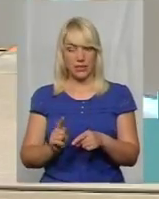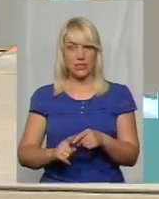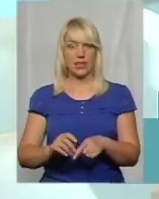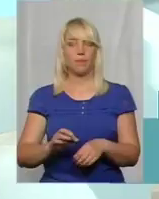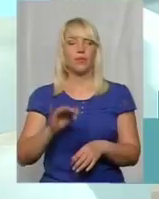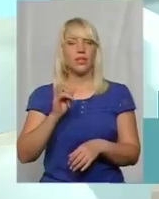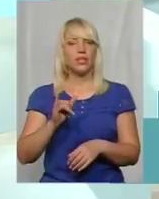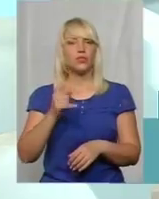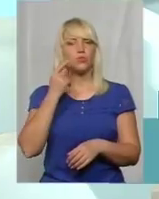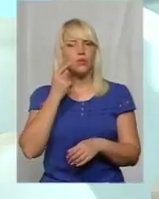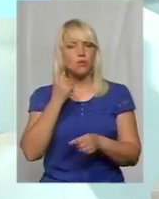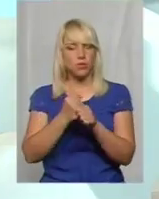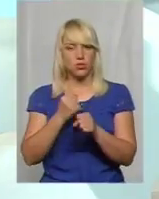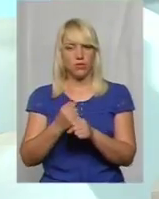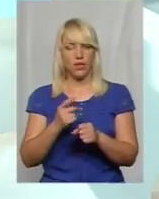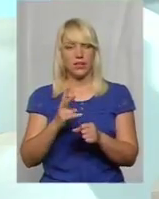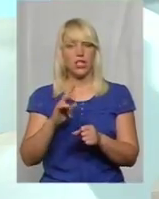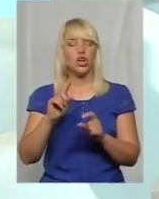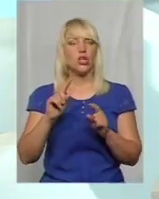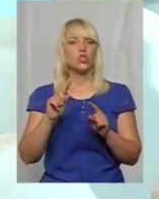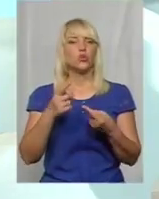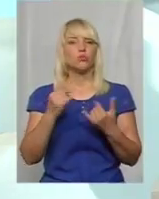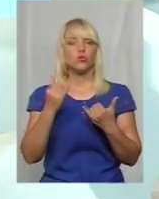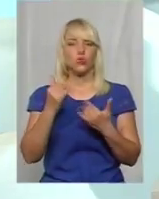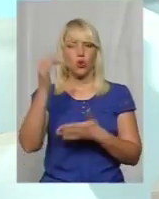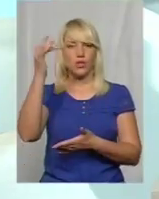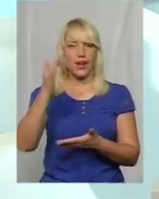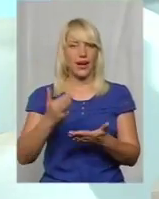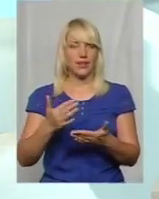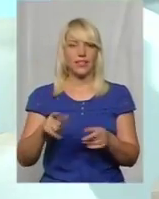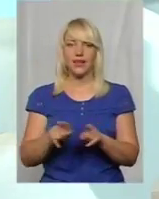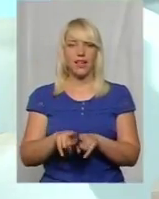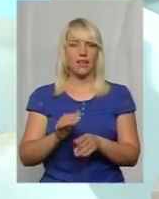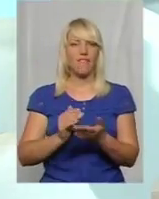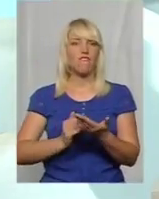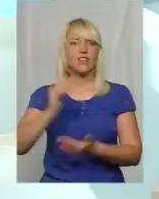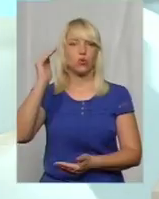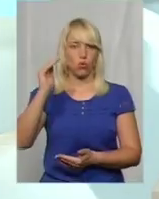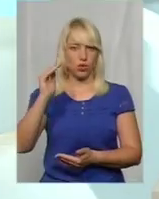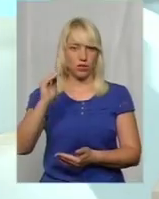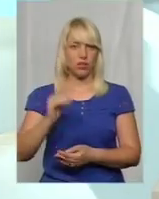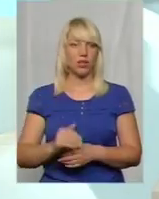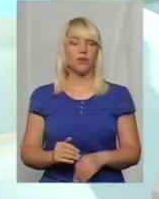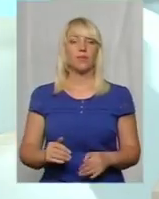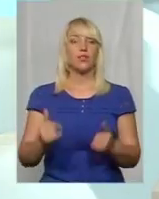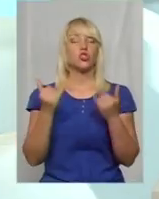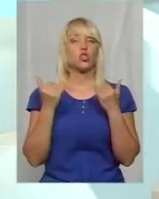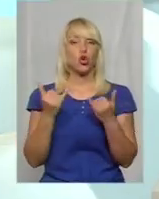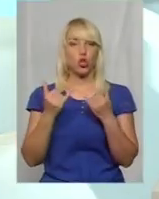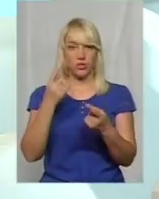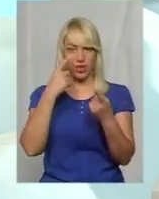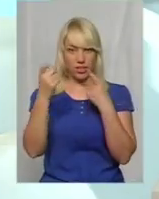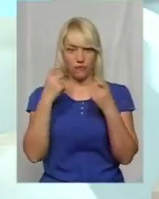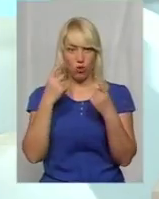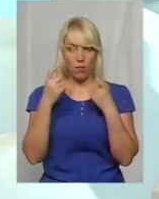і доносити, саме головне, чому сьогодні рейтинг там не настільки високий, що сьогодні